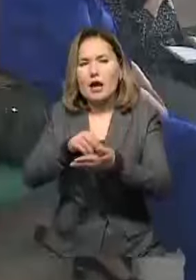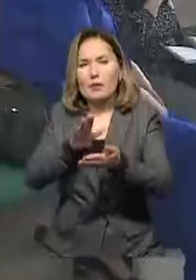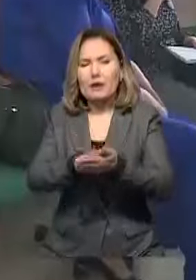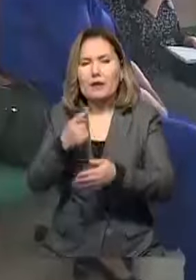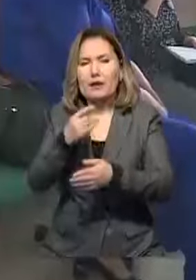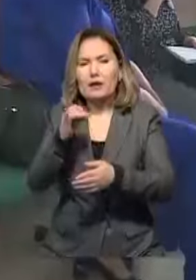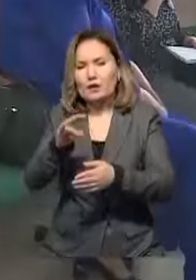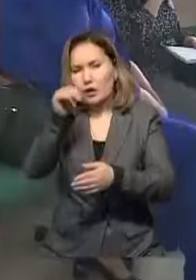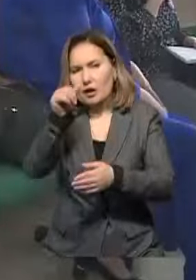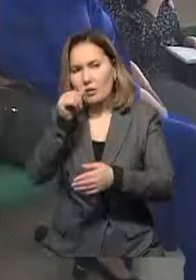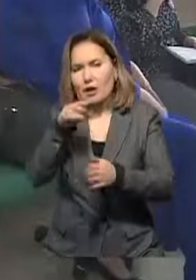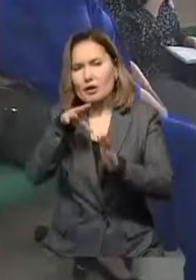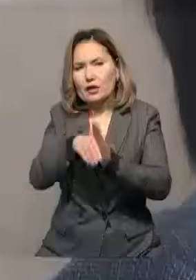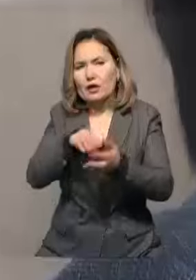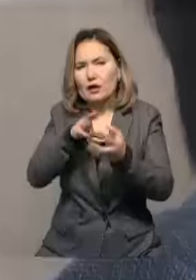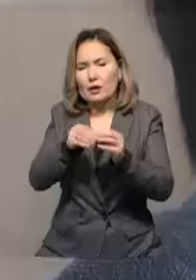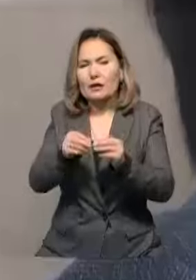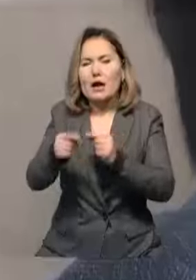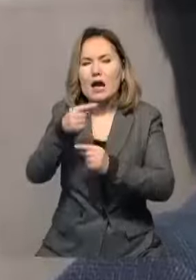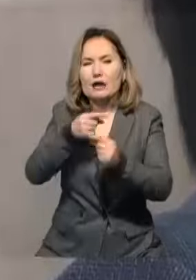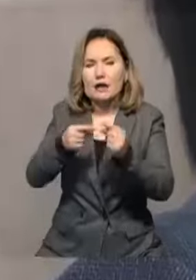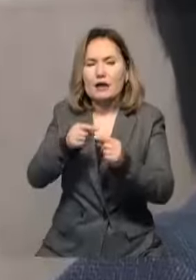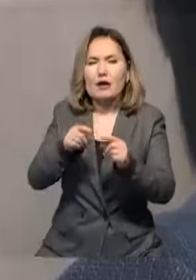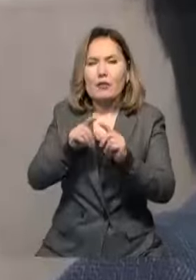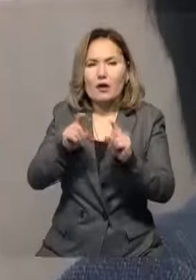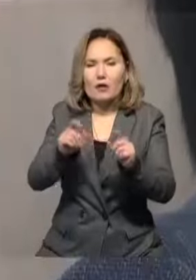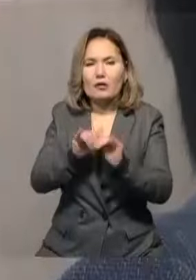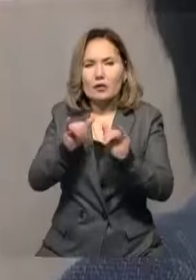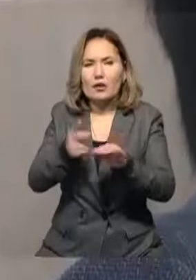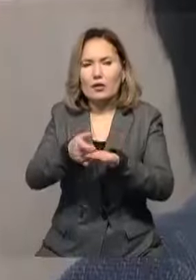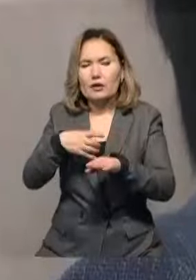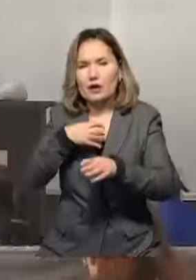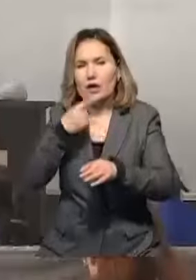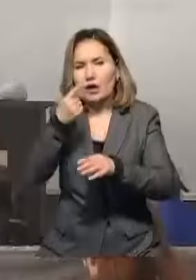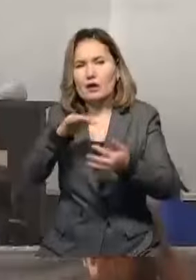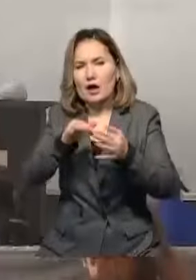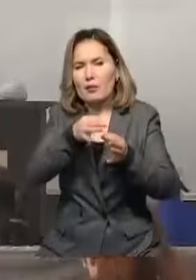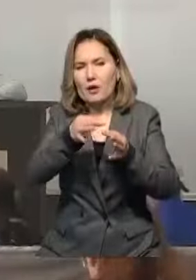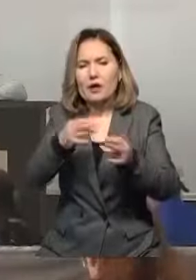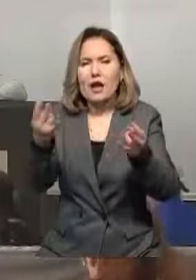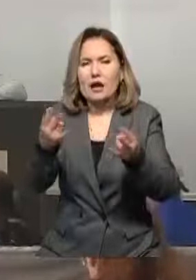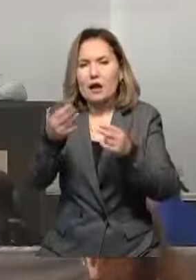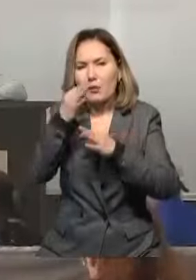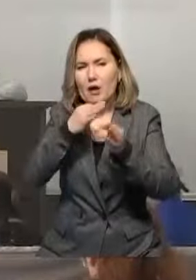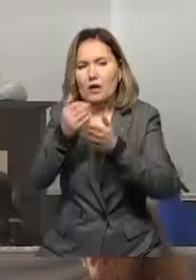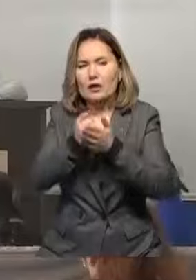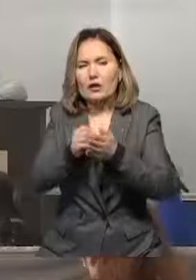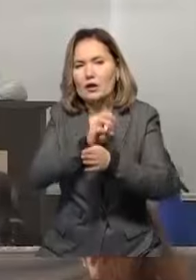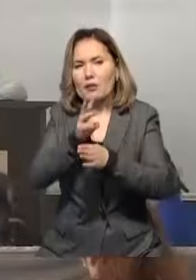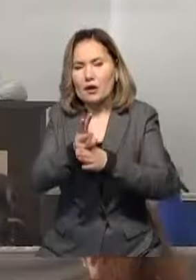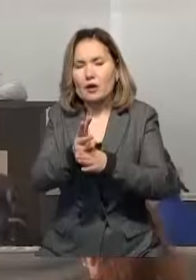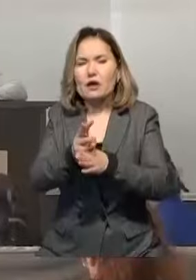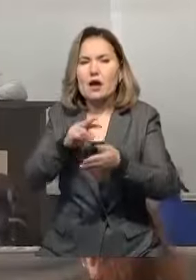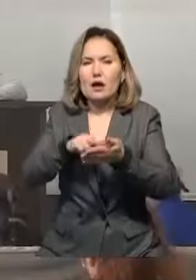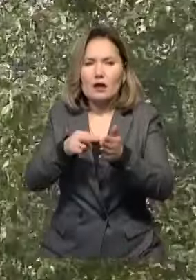1-ші маусымнан бастап енгізіледі. Дәріхана бизнесін қолдау мәселесі қазір маңызды. Шалғай ауылдарға да қажетті дәрі-дәрмектерді жеткізу